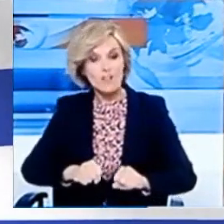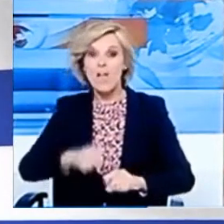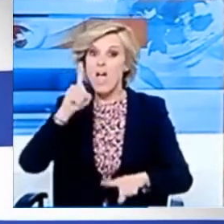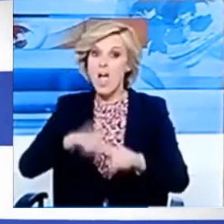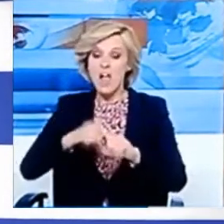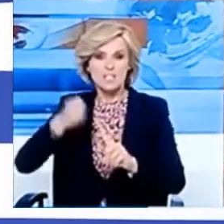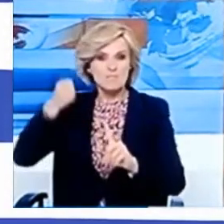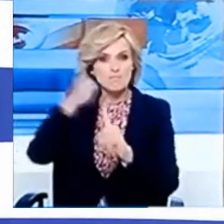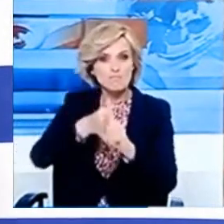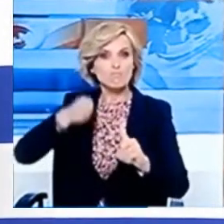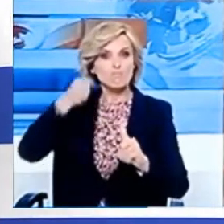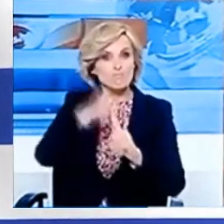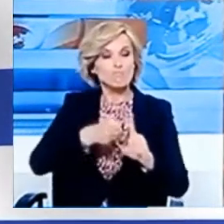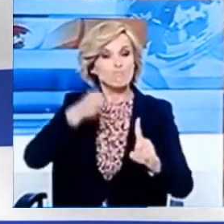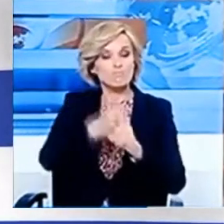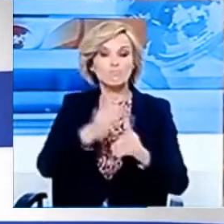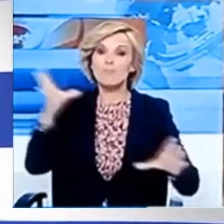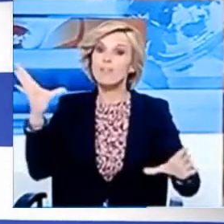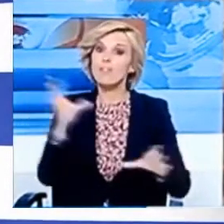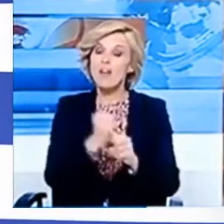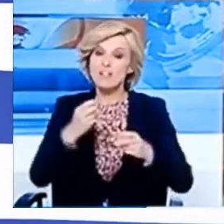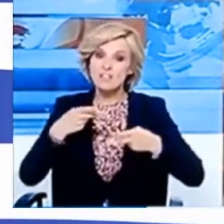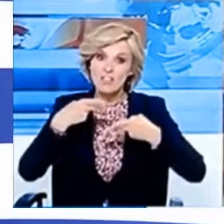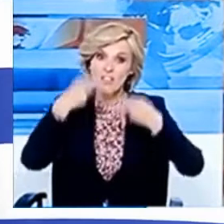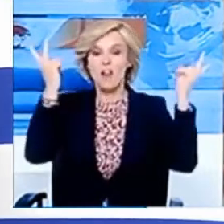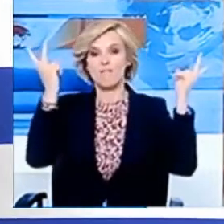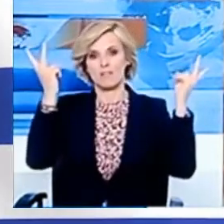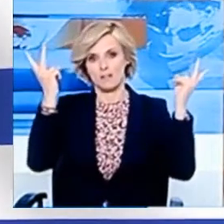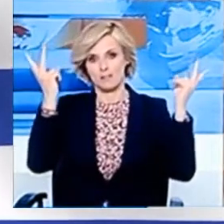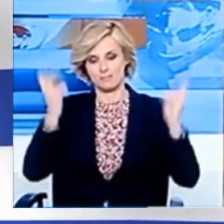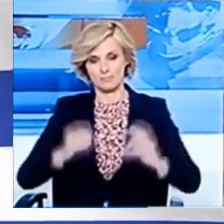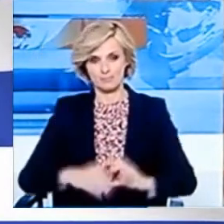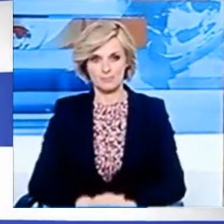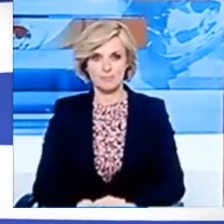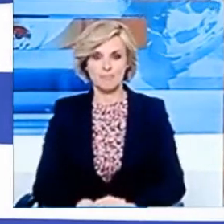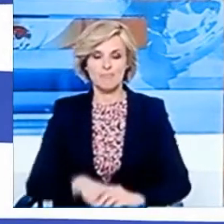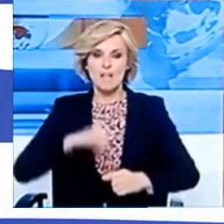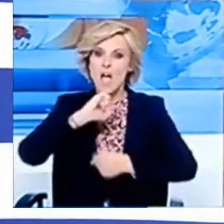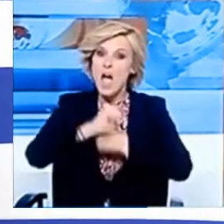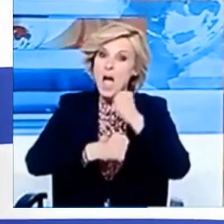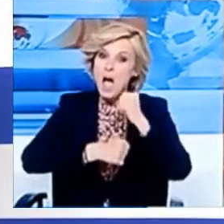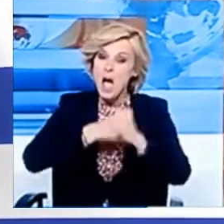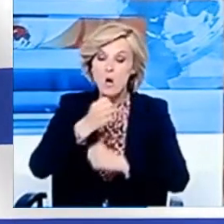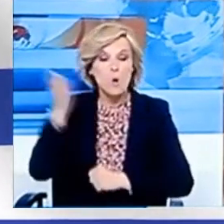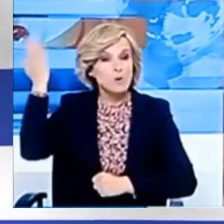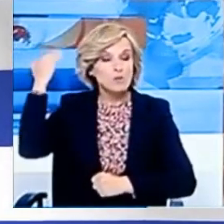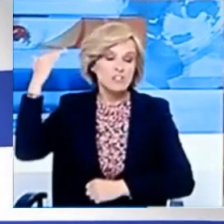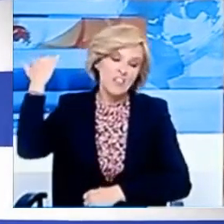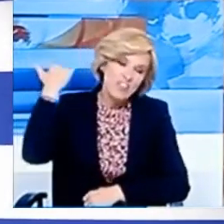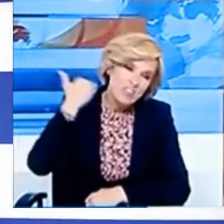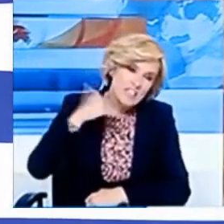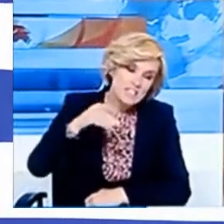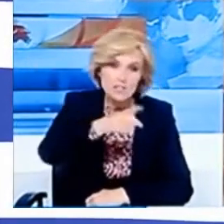και κέρδισε οριστικά το δικαίωμα να ορίζει ο ίδιος τη μοίρα του. Ο αγώνας του 1921 και οι θυσίες των προγόνων